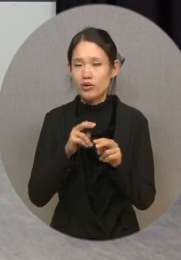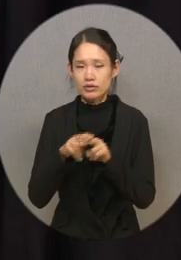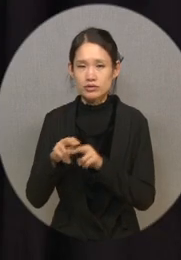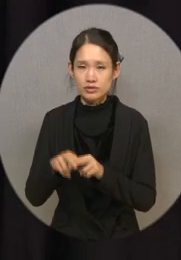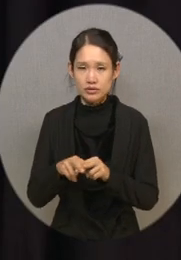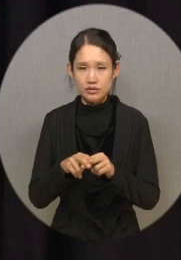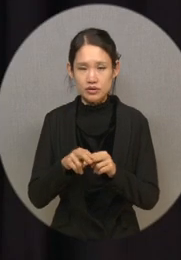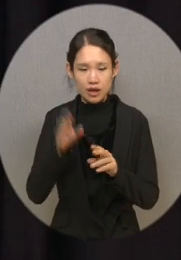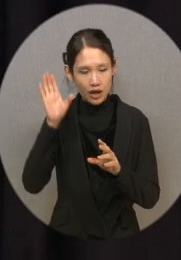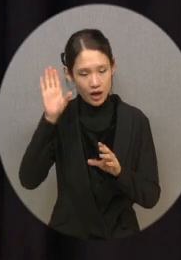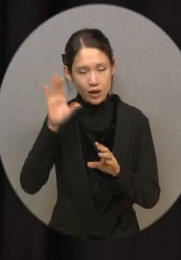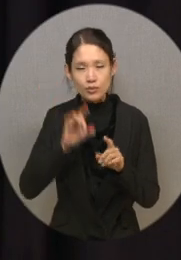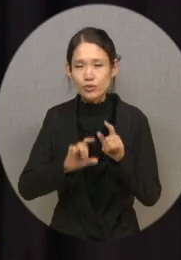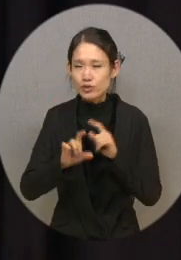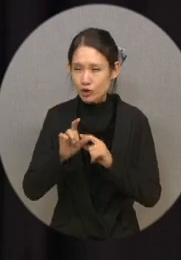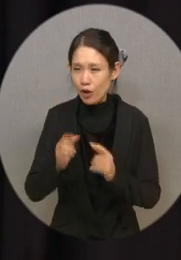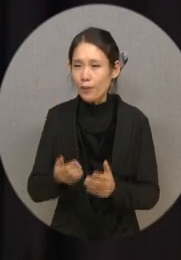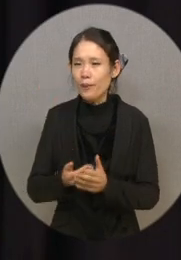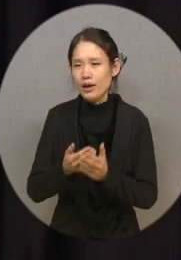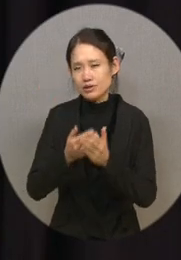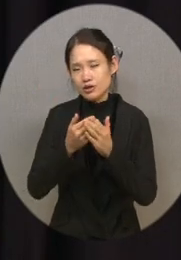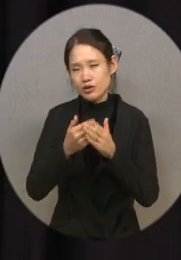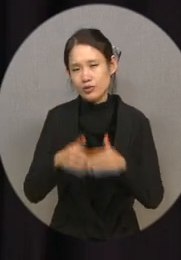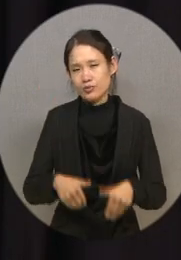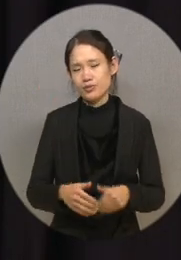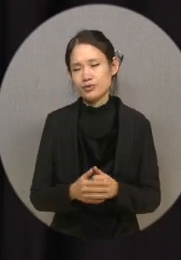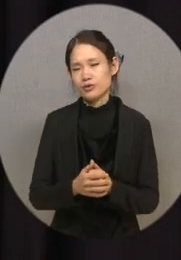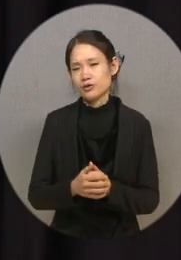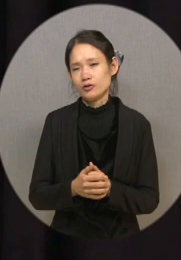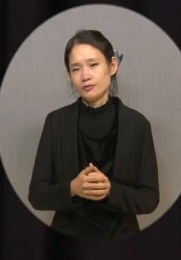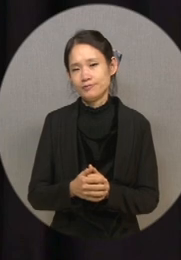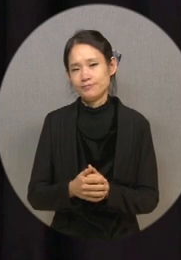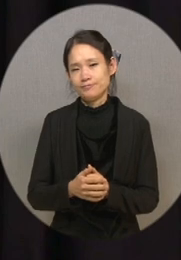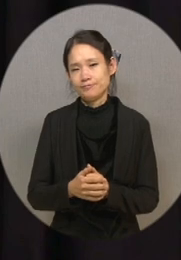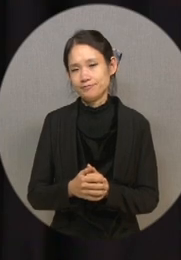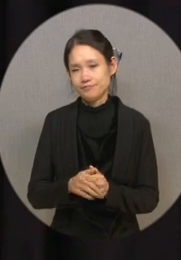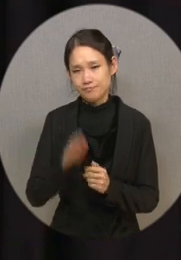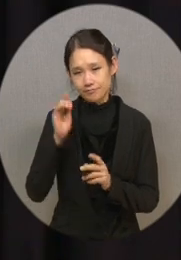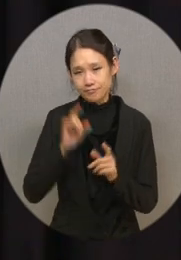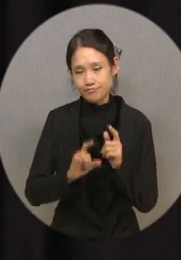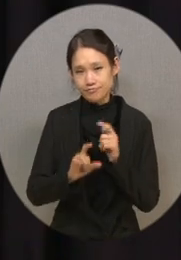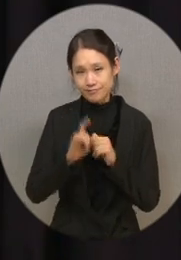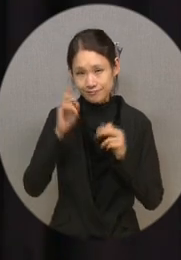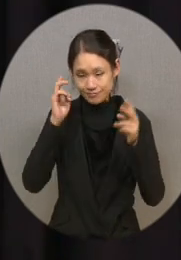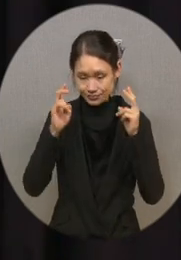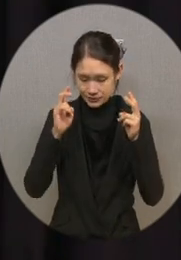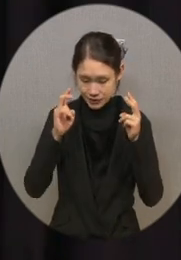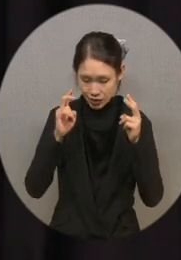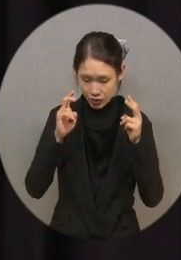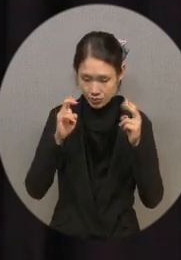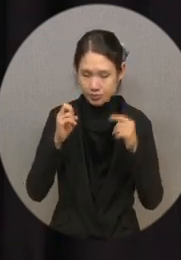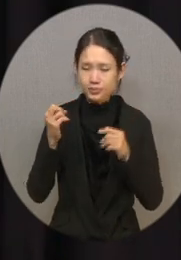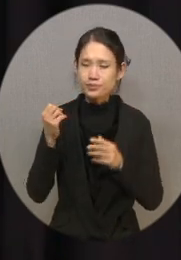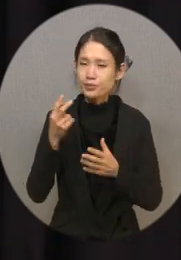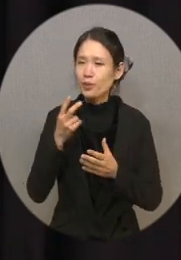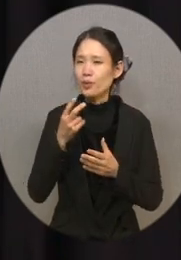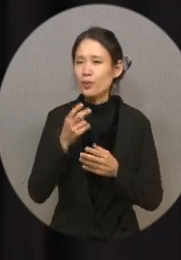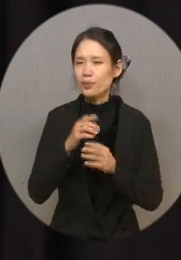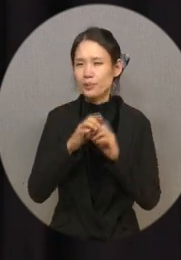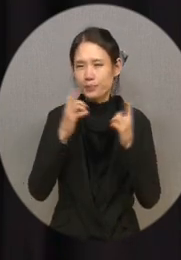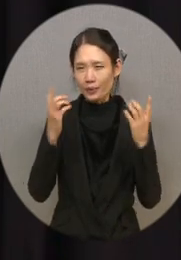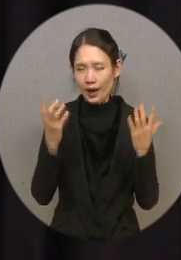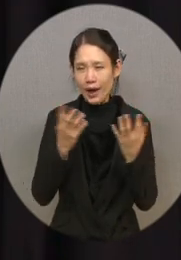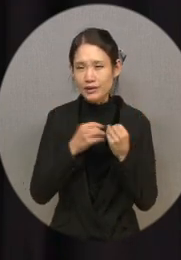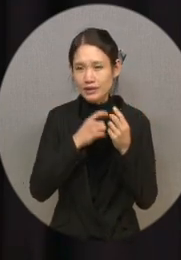우리가 앞으로 좀 발전을 해야 될 것 같아요. 그래서 그런 앞으로 좀 더 기업뿐만 아니라 많은 민간들이